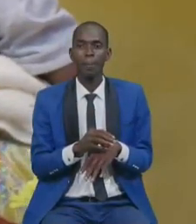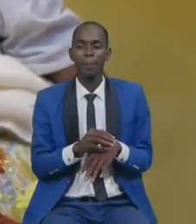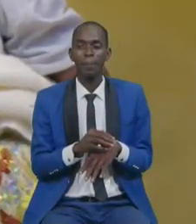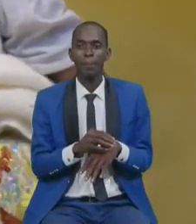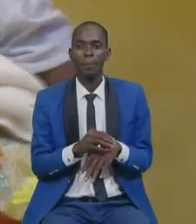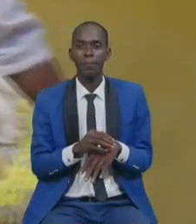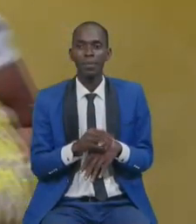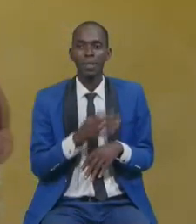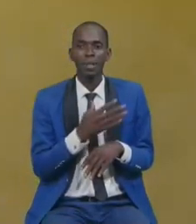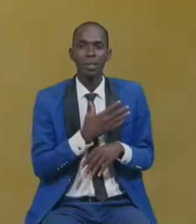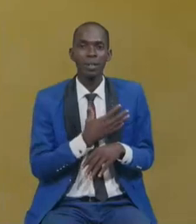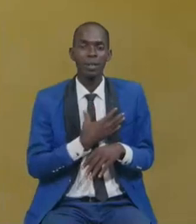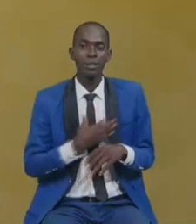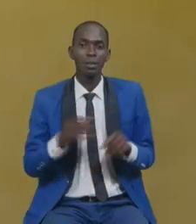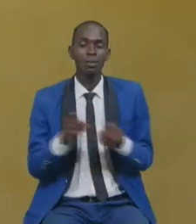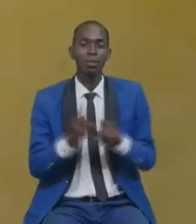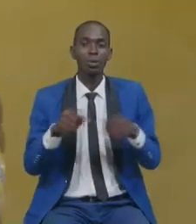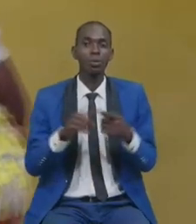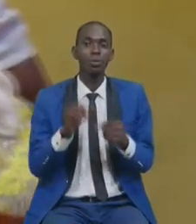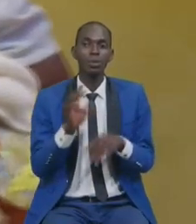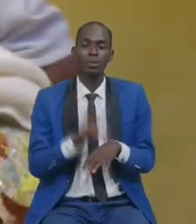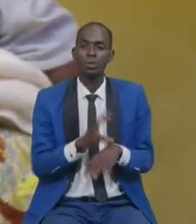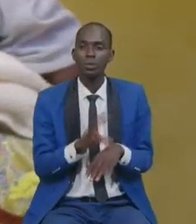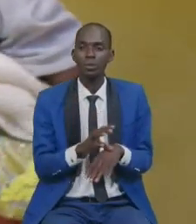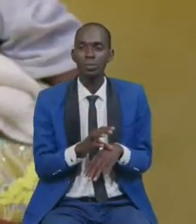Quand j'étais allé à l'église,